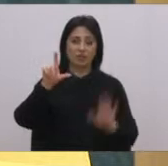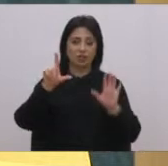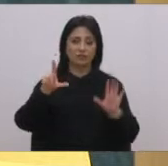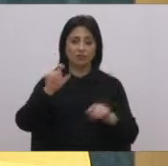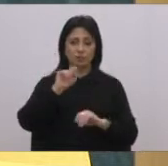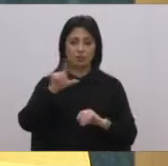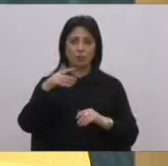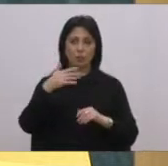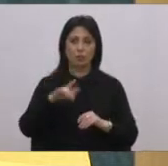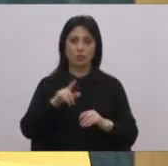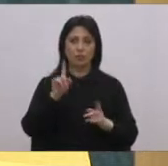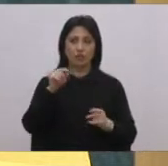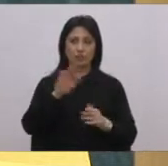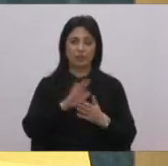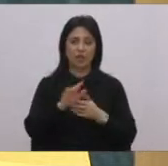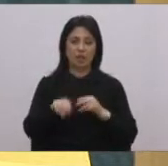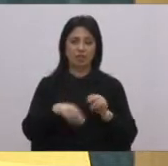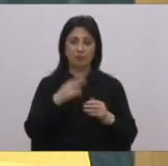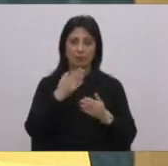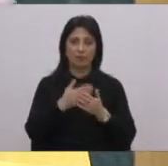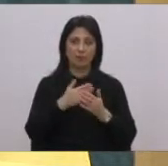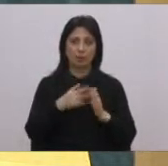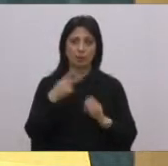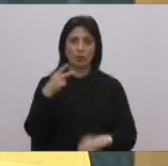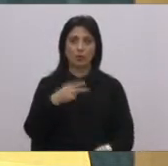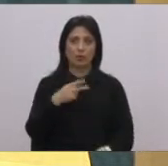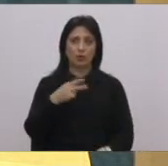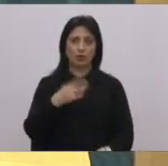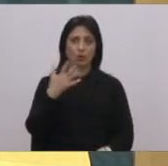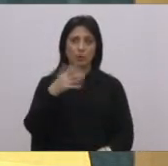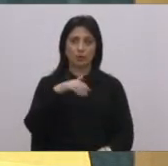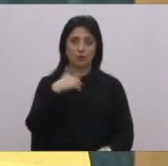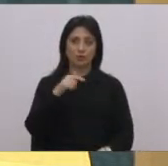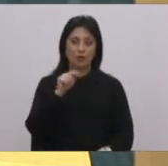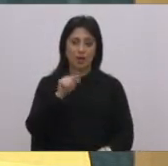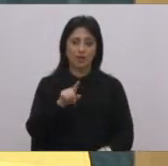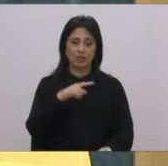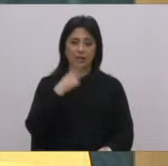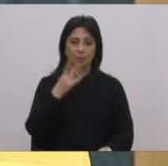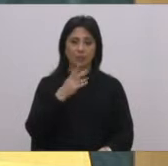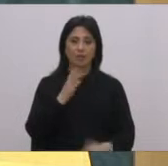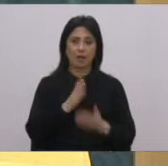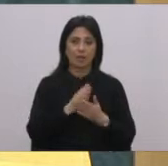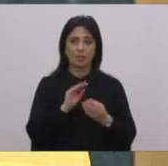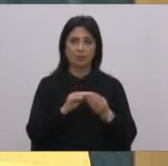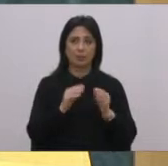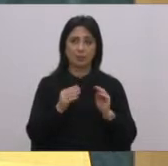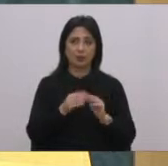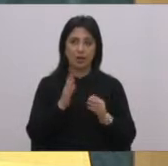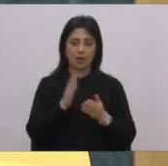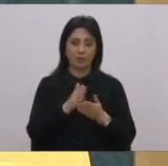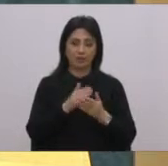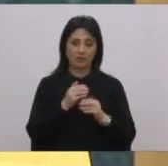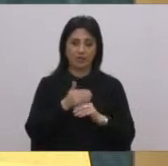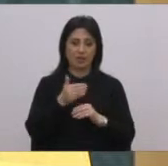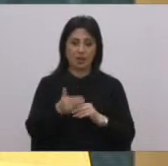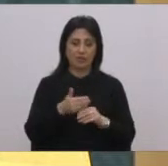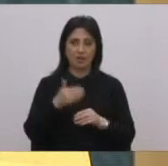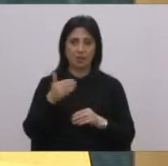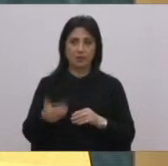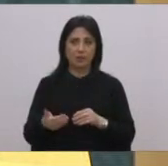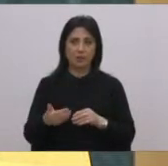სკოლა უკვე შესაბამისი ხელშეკრულებების მიხედვით 2025 წელს. აქაც, რა თქმა უნდა, არის გამოწვევები, არის დაგვიანებები,